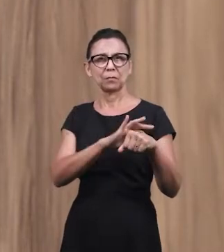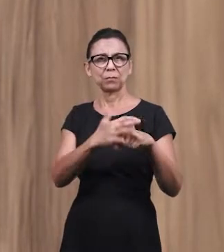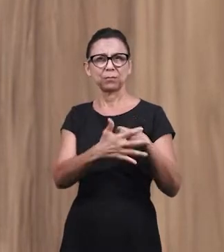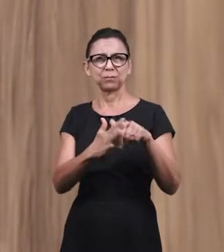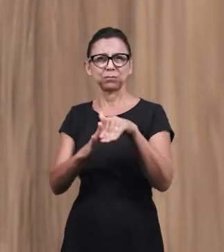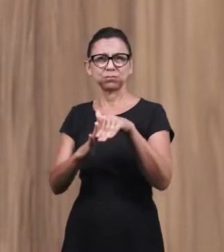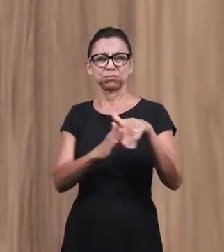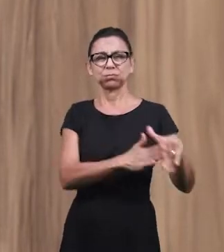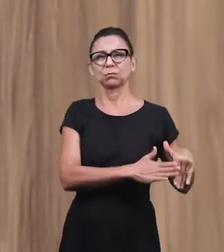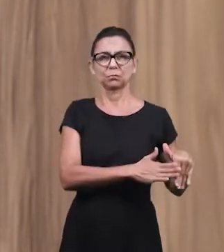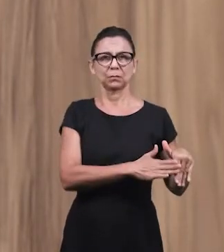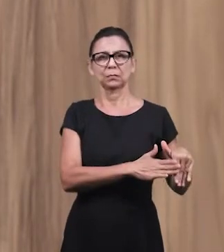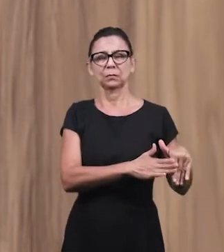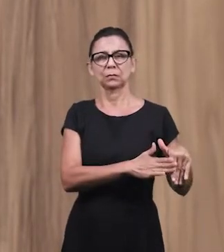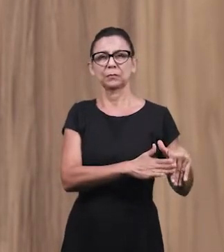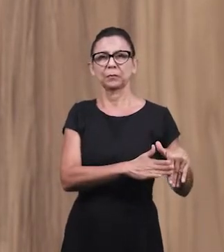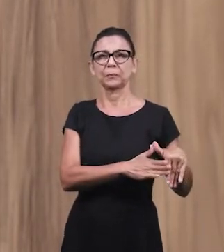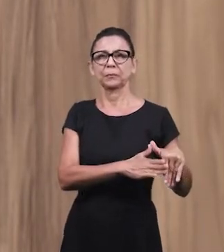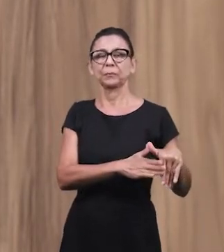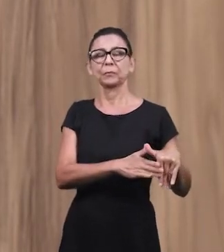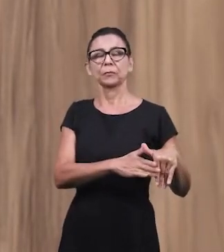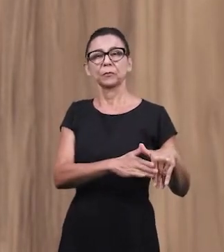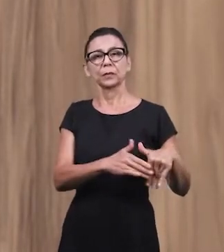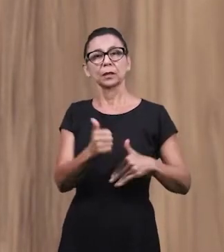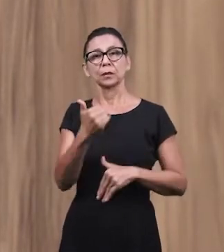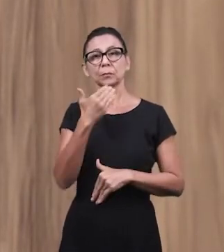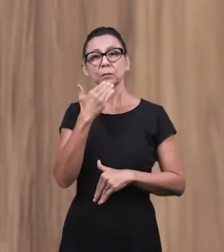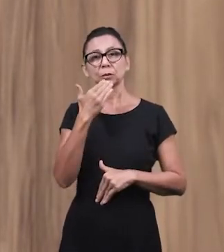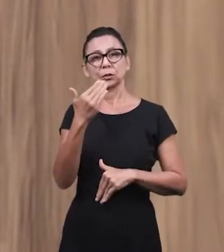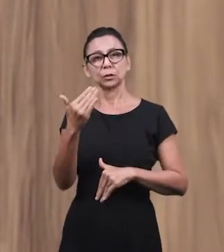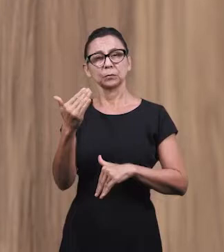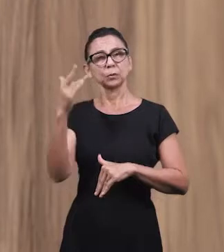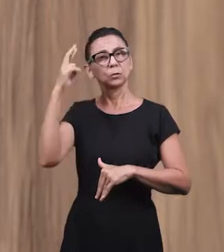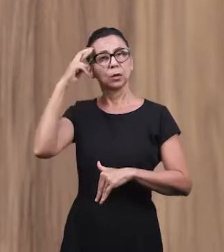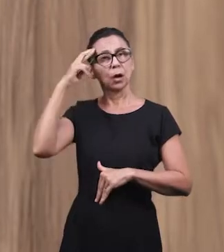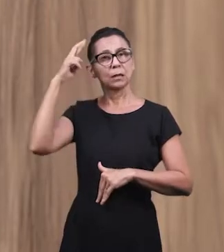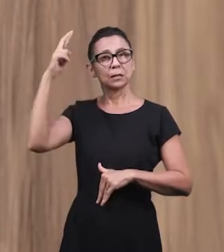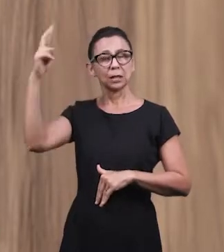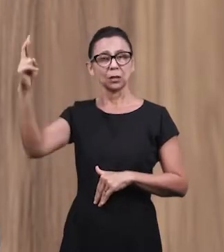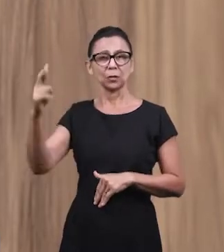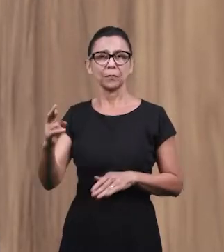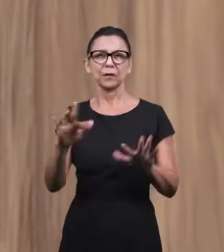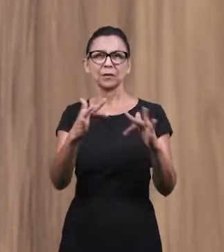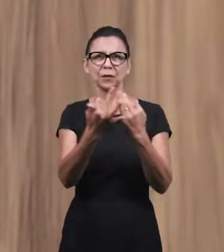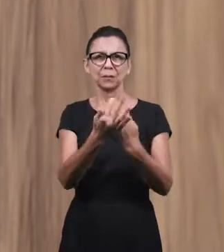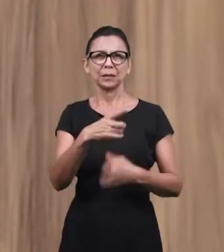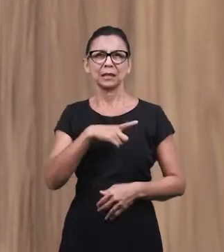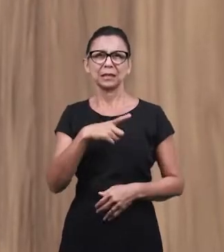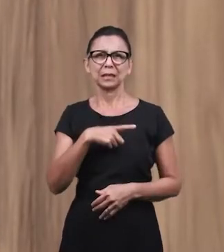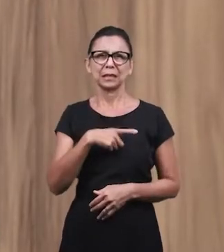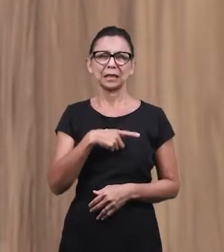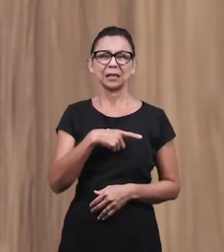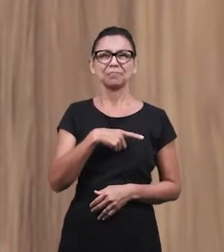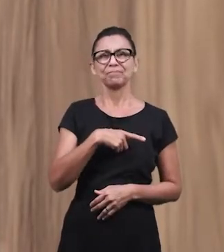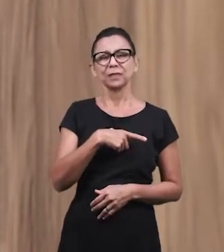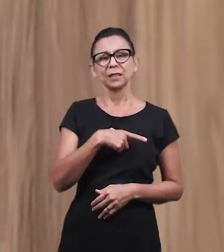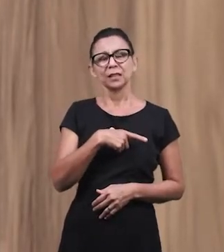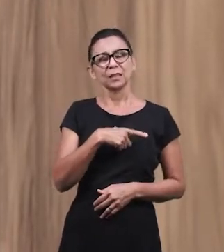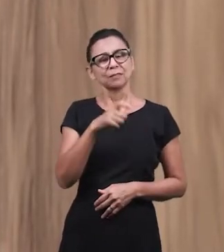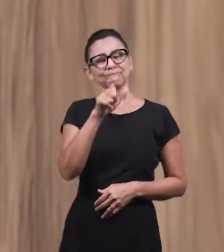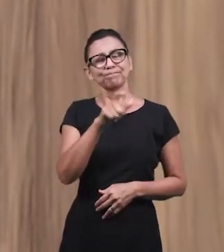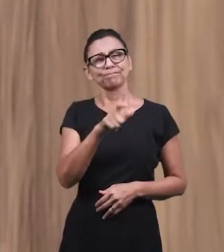contre cette pandémie. Nous te supplions que les vies qui ont